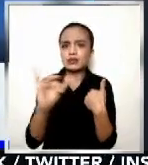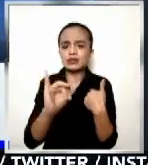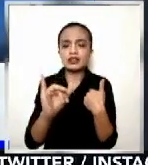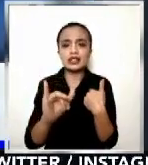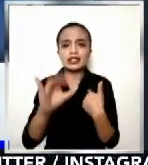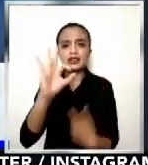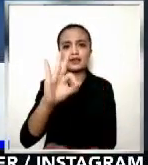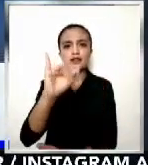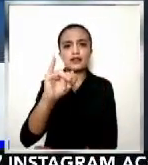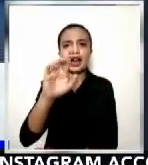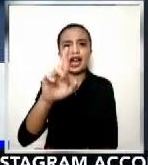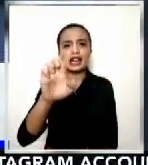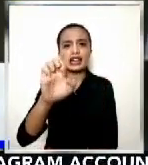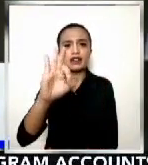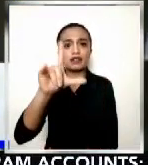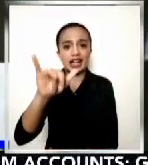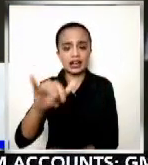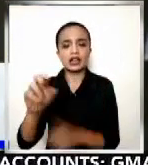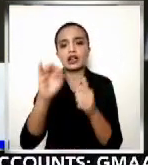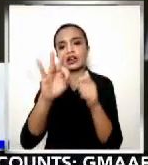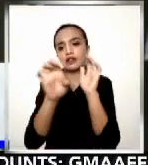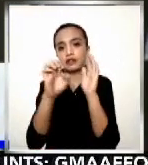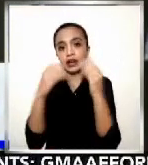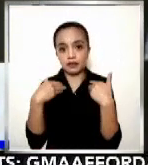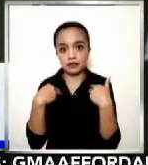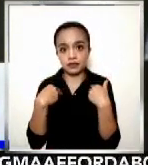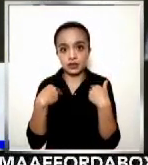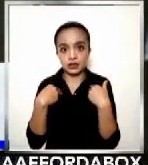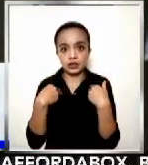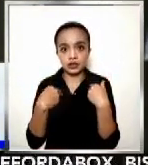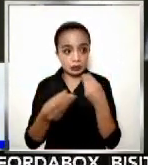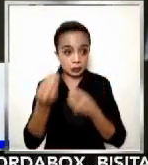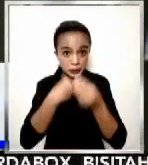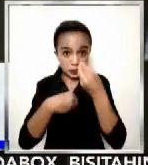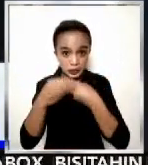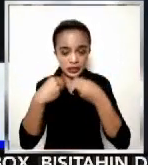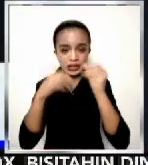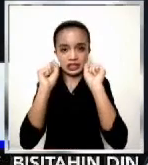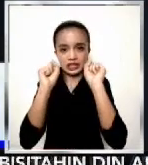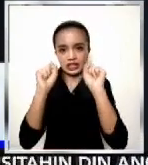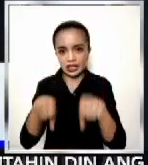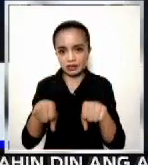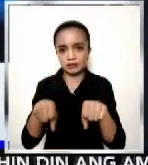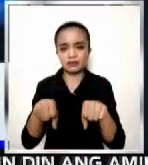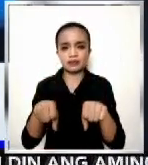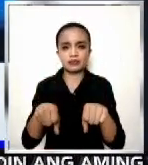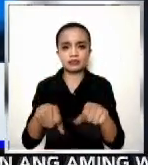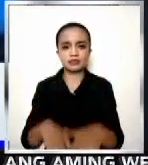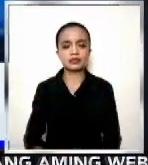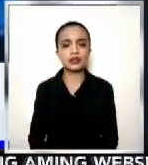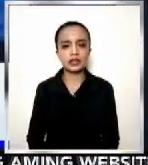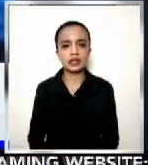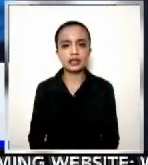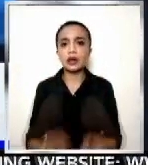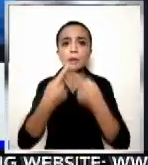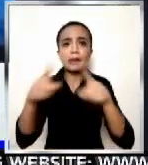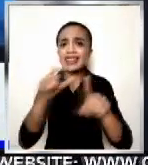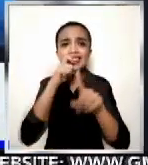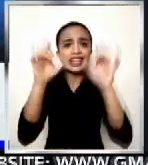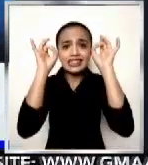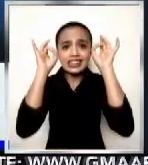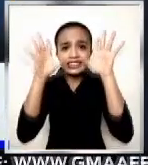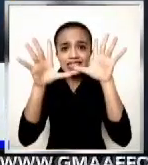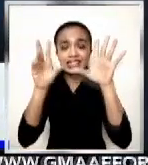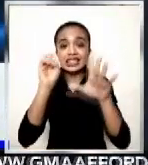be pag may kakain sa kanya, pwedeng yun yung pang-distract niya. Hindi naman daw ito delikado kapag nadikit sa ating